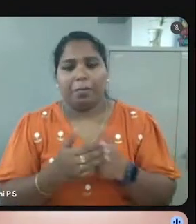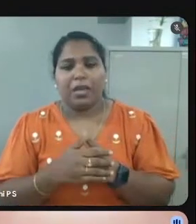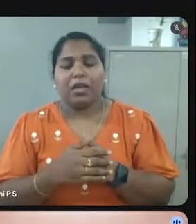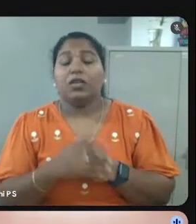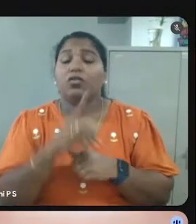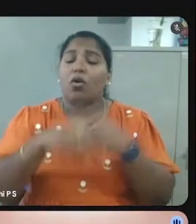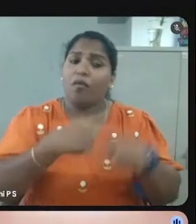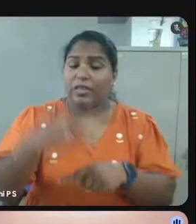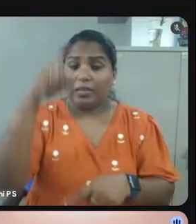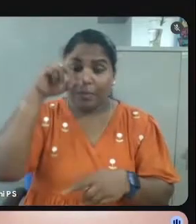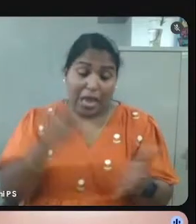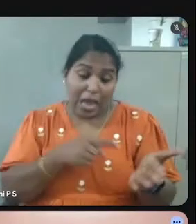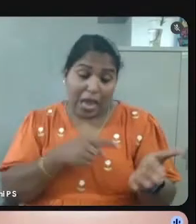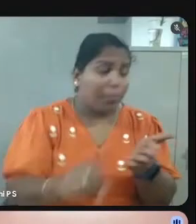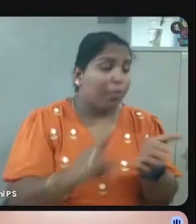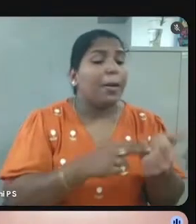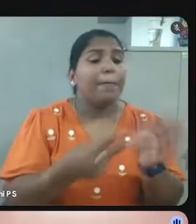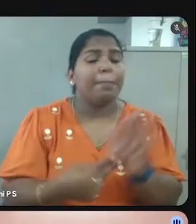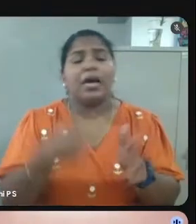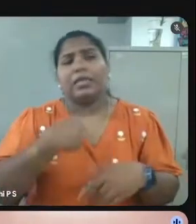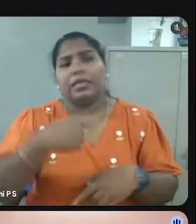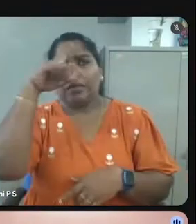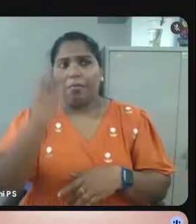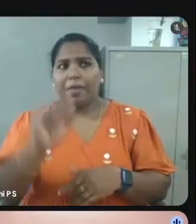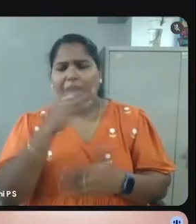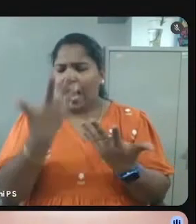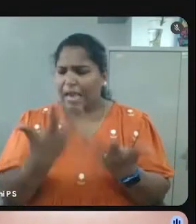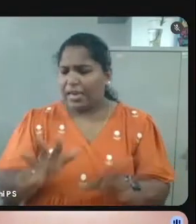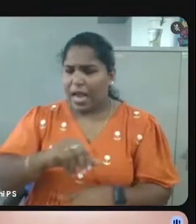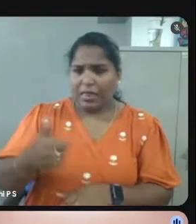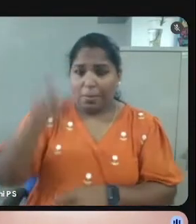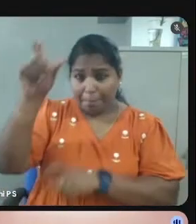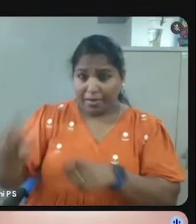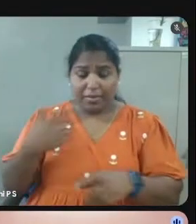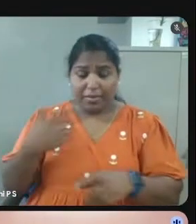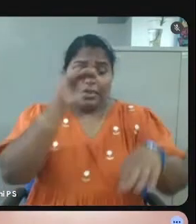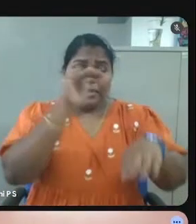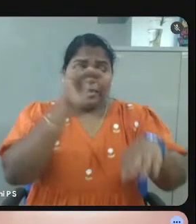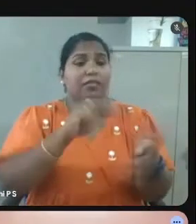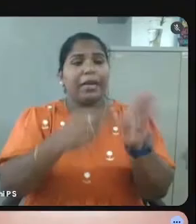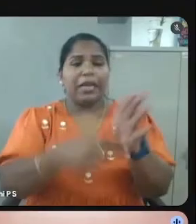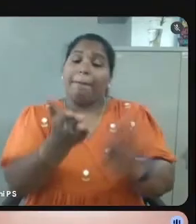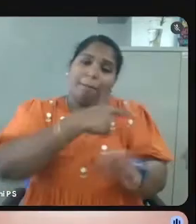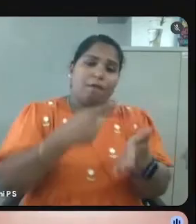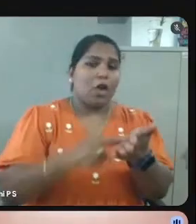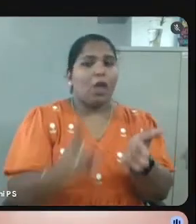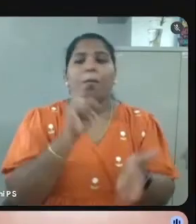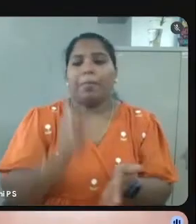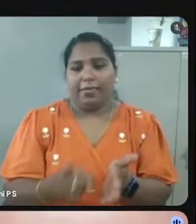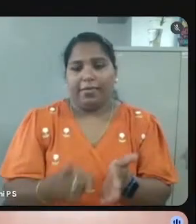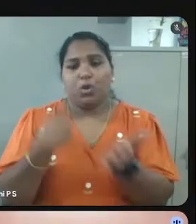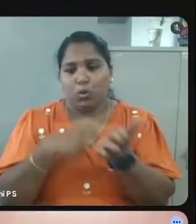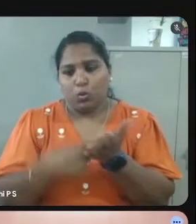ചെയ്യുമ്പോൾ ആ വ്യക്തി മനസ്സിലാക്കേണ്ടത് ആരെങ്കിലും ടച്ച് ചെയ്താലോ ഒരു കൺസേണോടി കൂടെ നമുക്ക് ടച്ച് ചെയ്യണം. പിന്നെ ഒരു